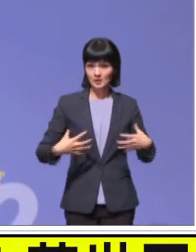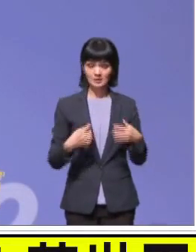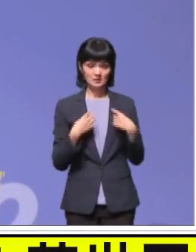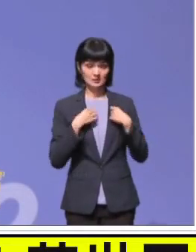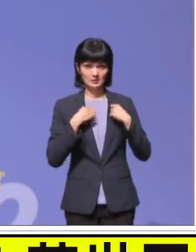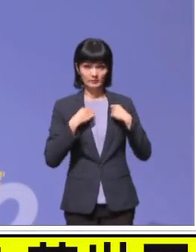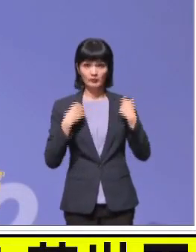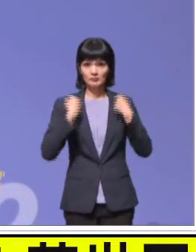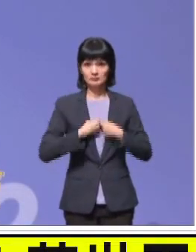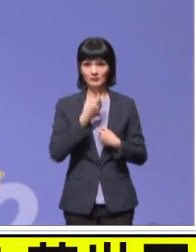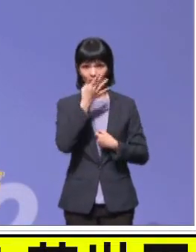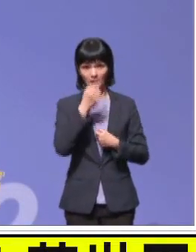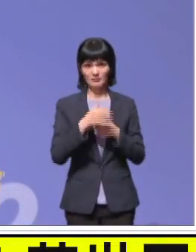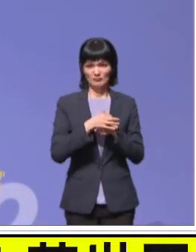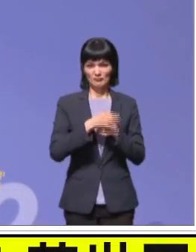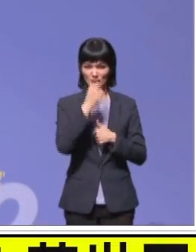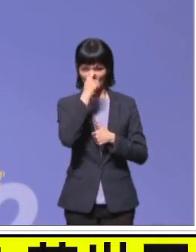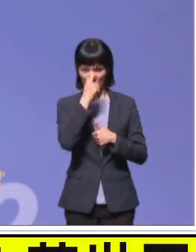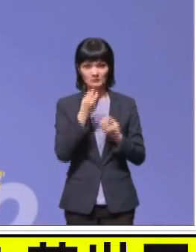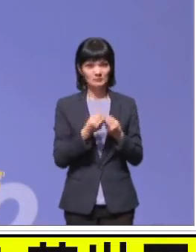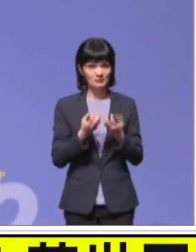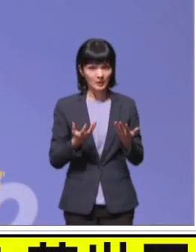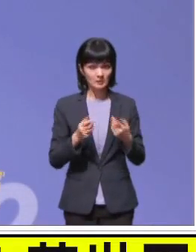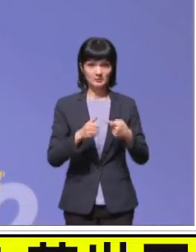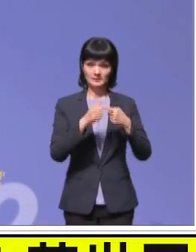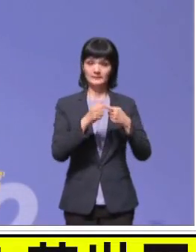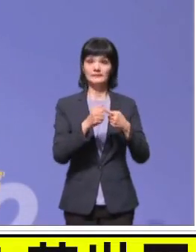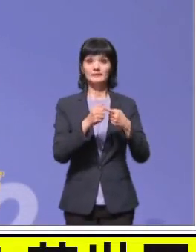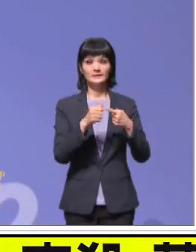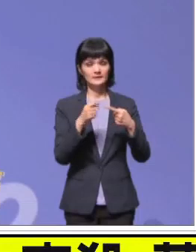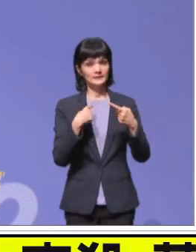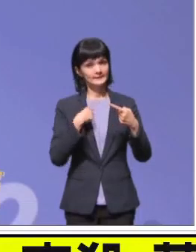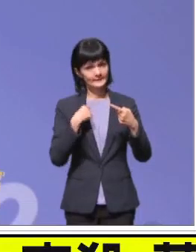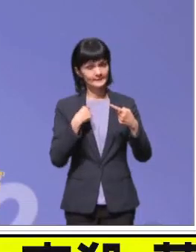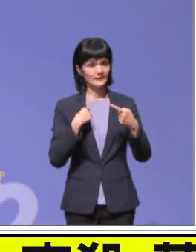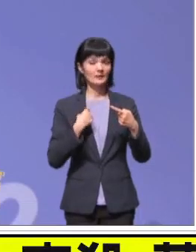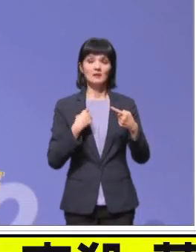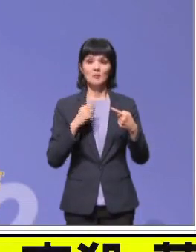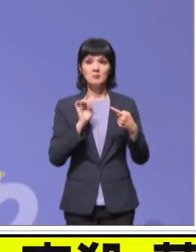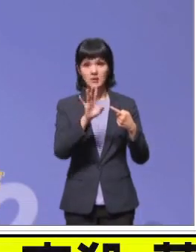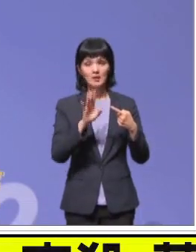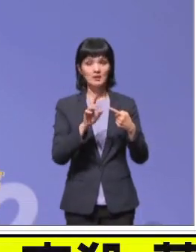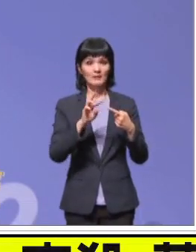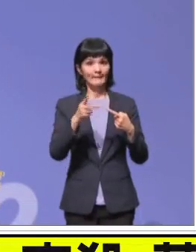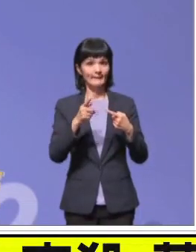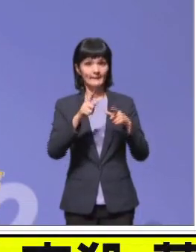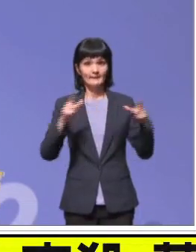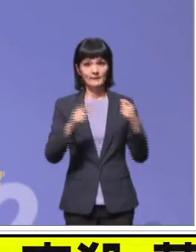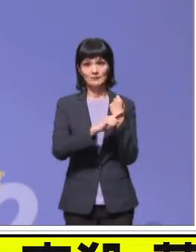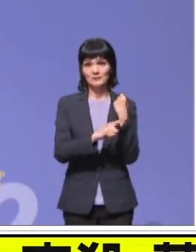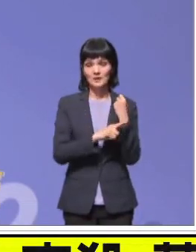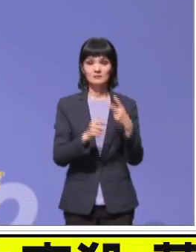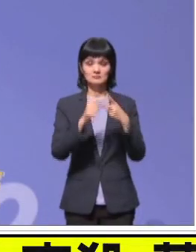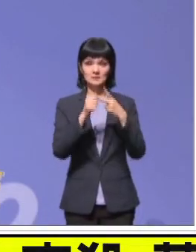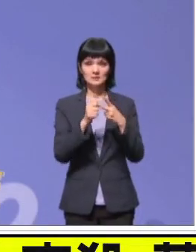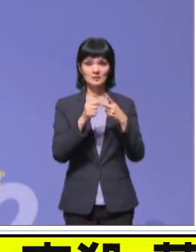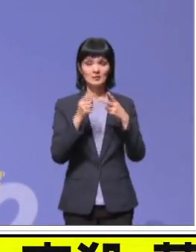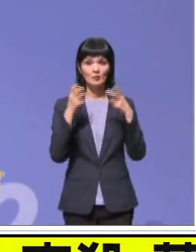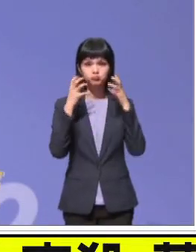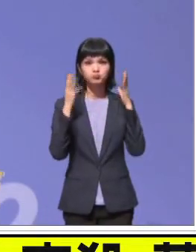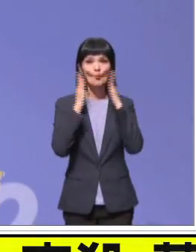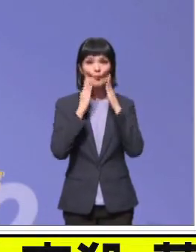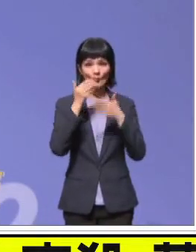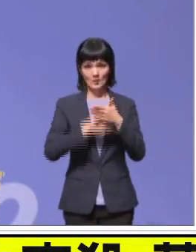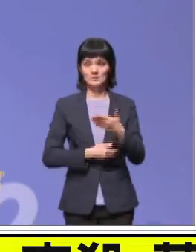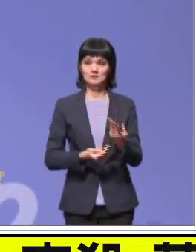黄珊珊在讲的时候一直强调就是柯文哲的市政成功，然后强调就是他会延续柯文哲的政绩。啊，